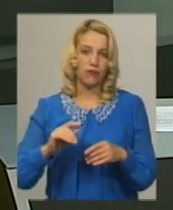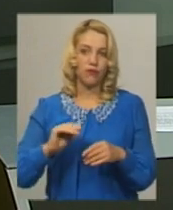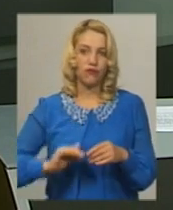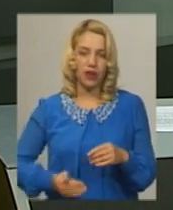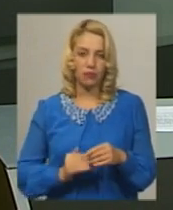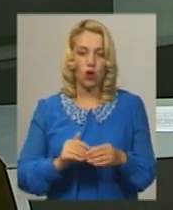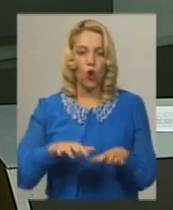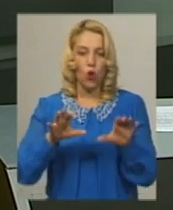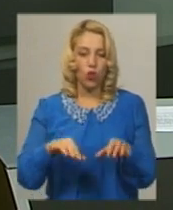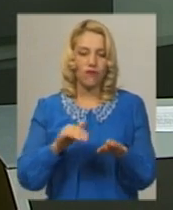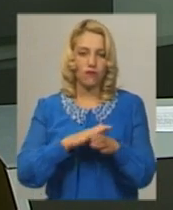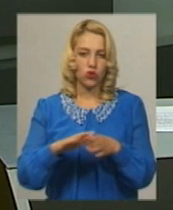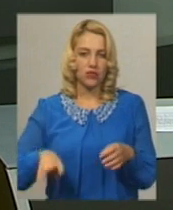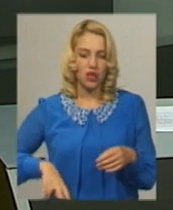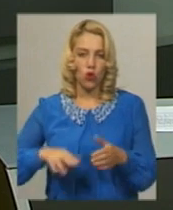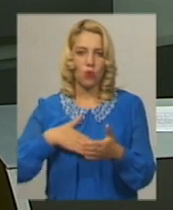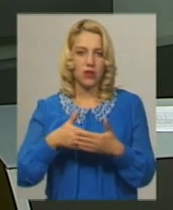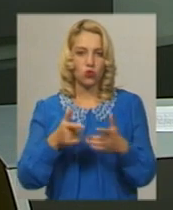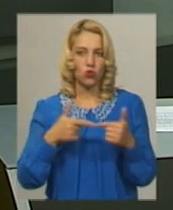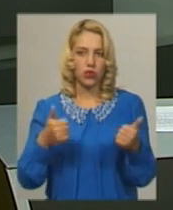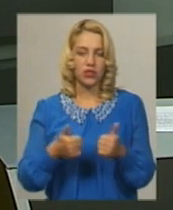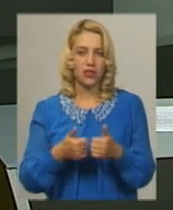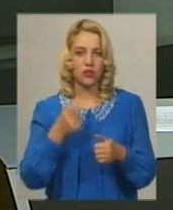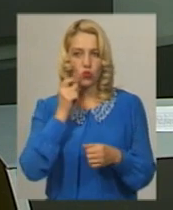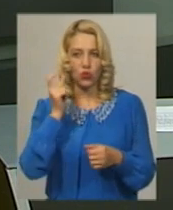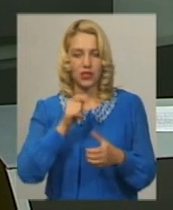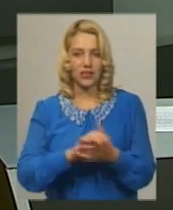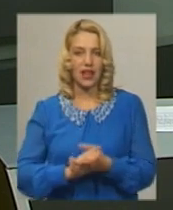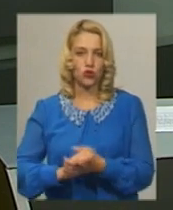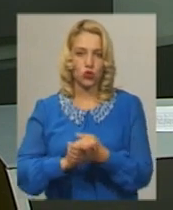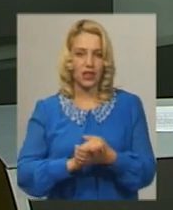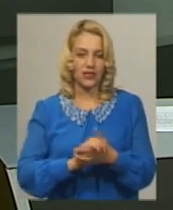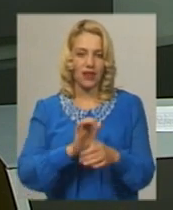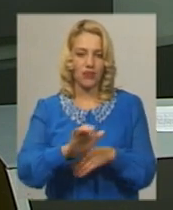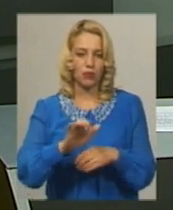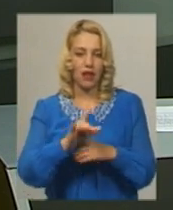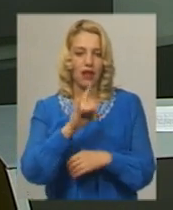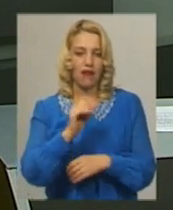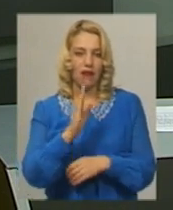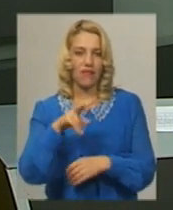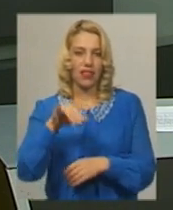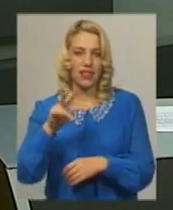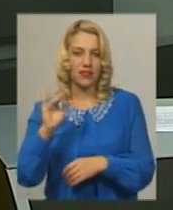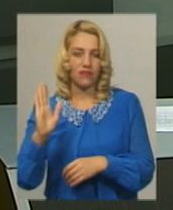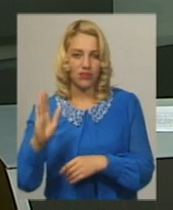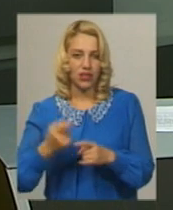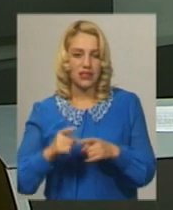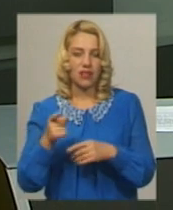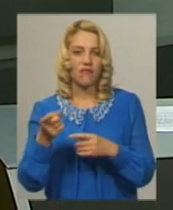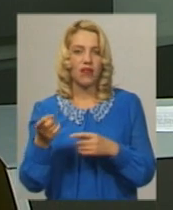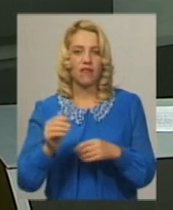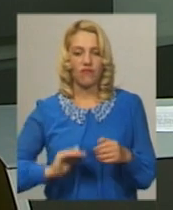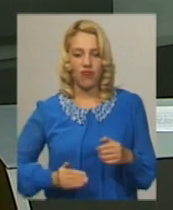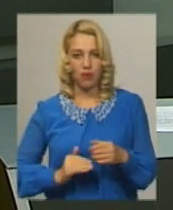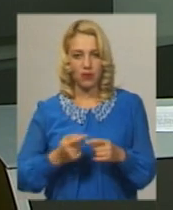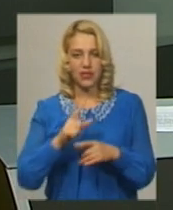та виконавчий директор громадської організації «Українська асоціація виробників равликів». Вони – фермери з Тернопільської